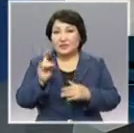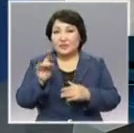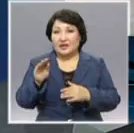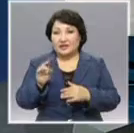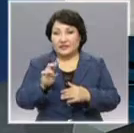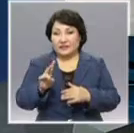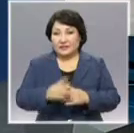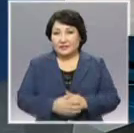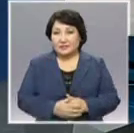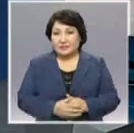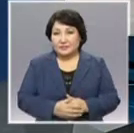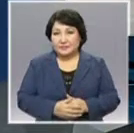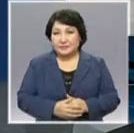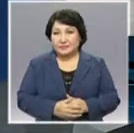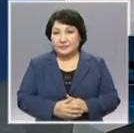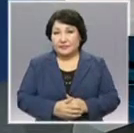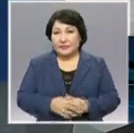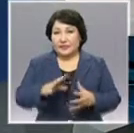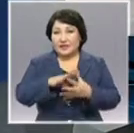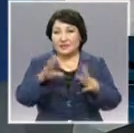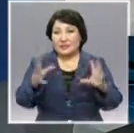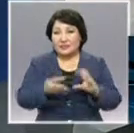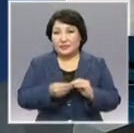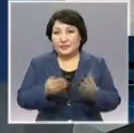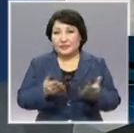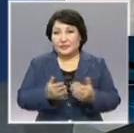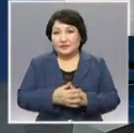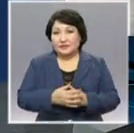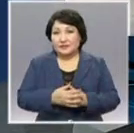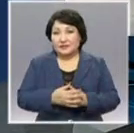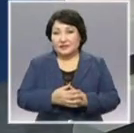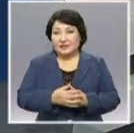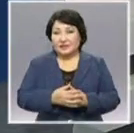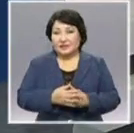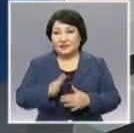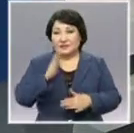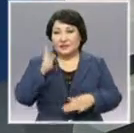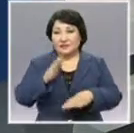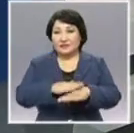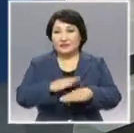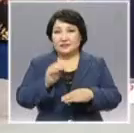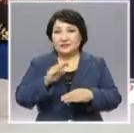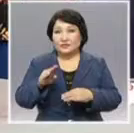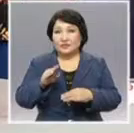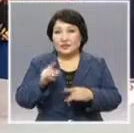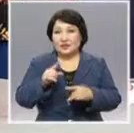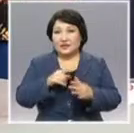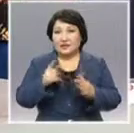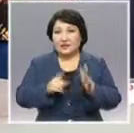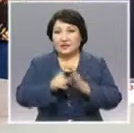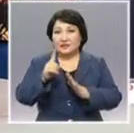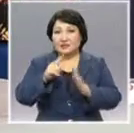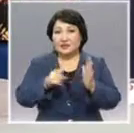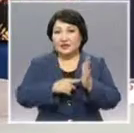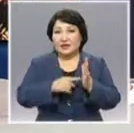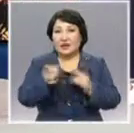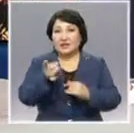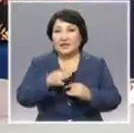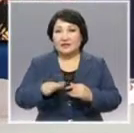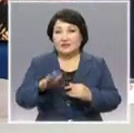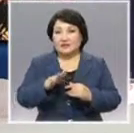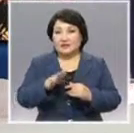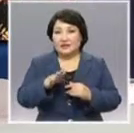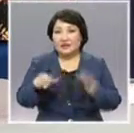Назым, продолжайте. Жалпы, Талгат Көшенұлы, алғашқы сауалымызда ауданның қысқы дайындығынан бастасақ, жөн